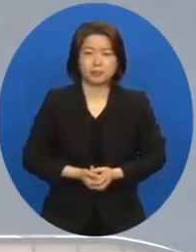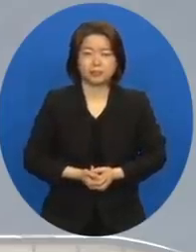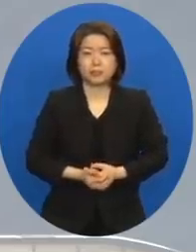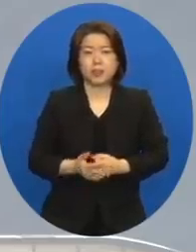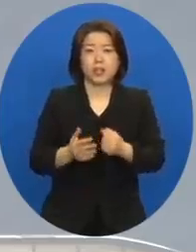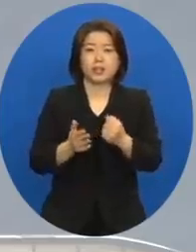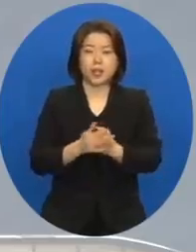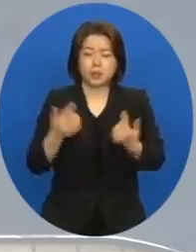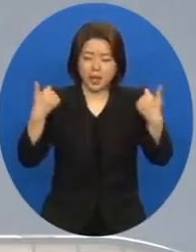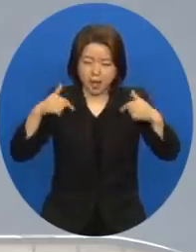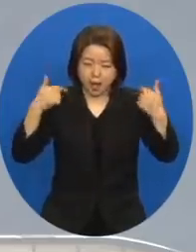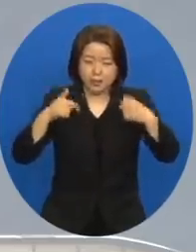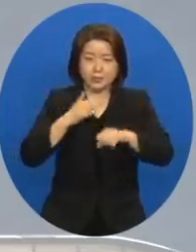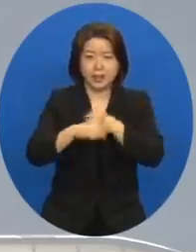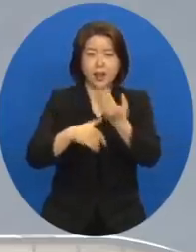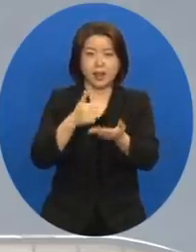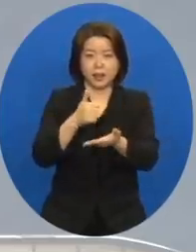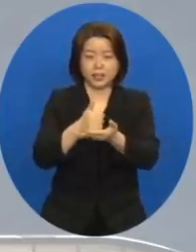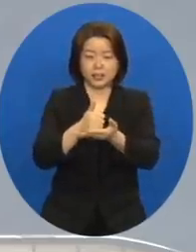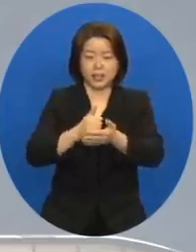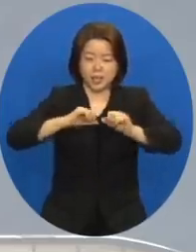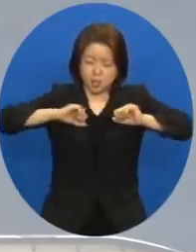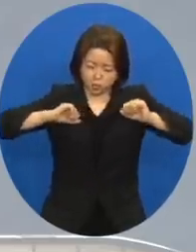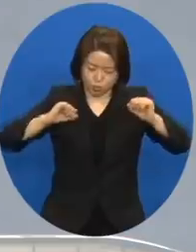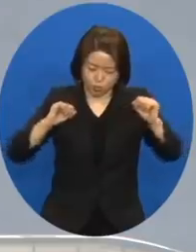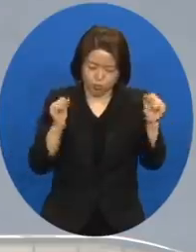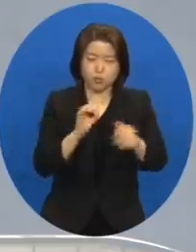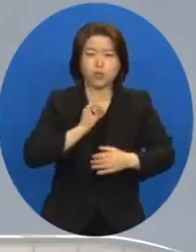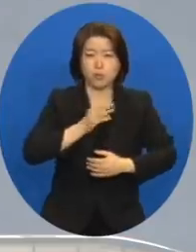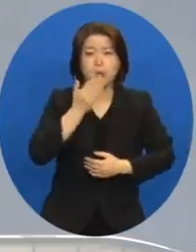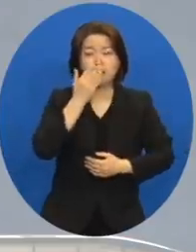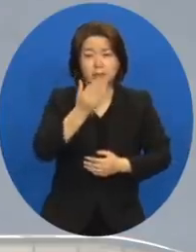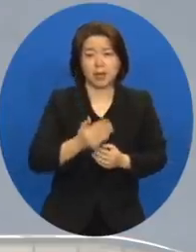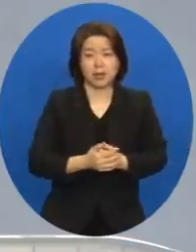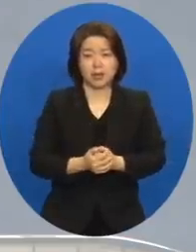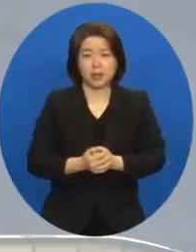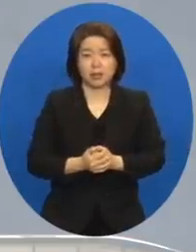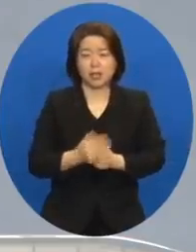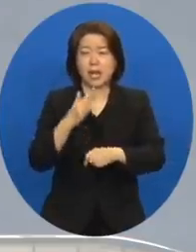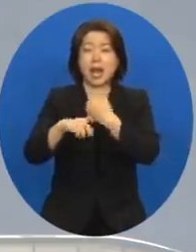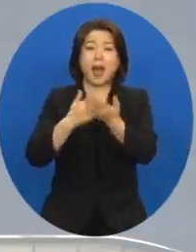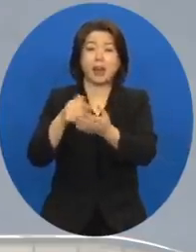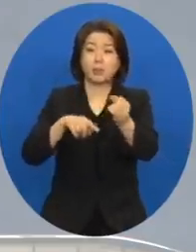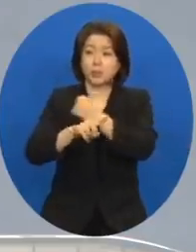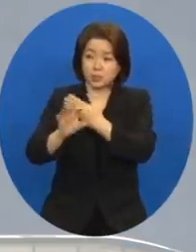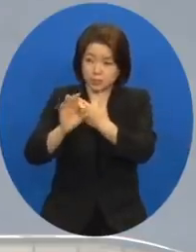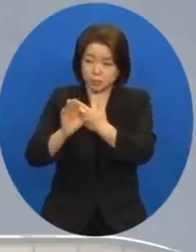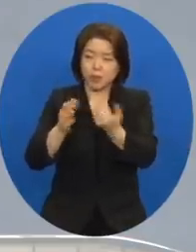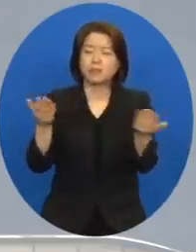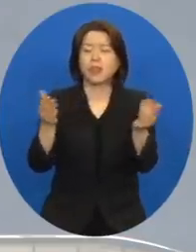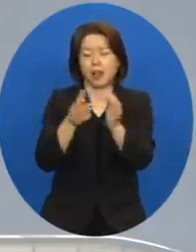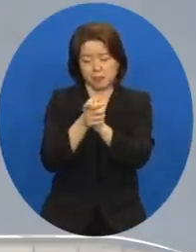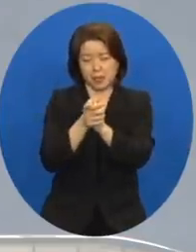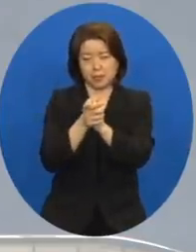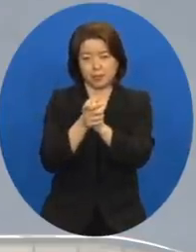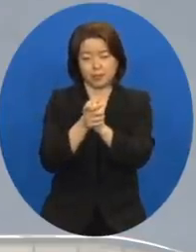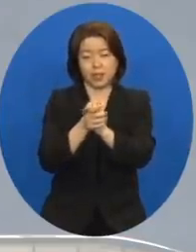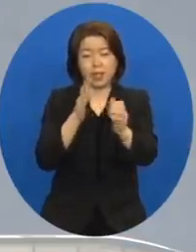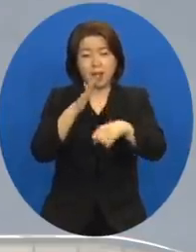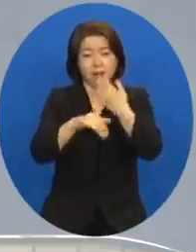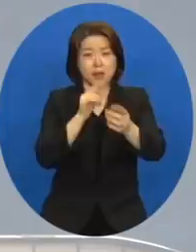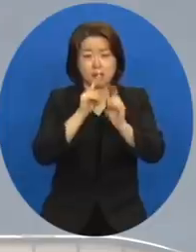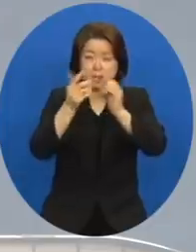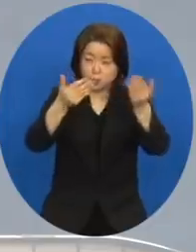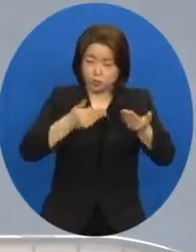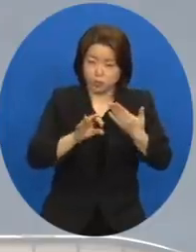그래서 언제나 하나님께 순종 만 했던 거예요 하나님 뜨시면 아멘 하나님이 말씀하시면